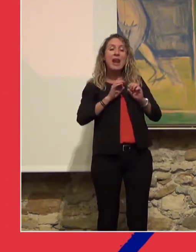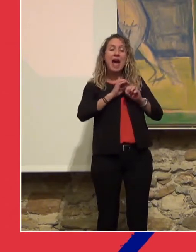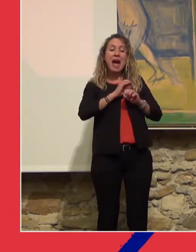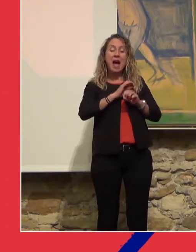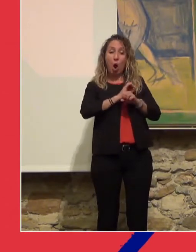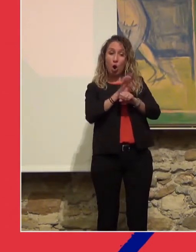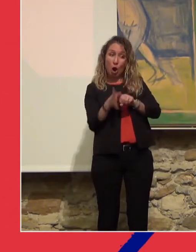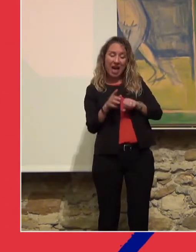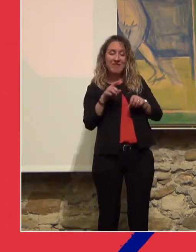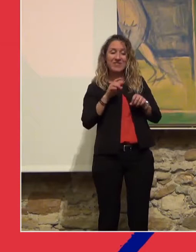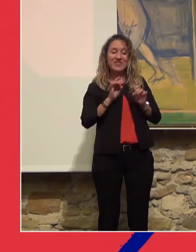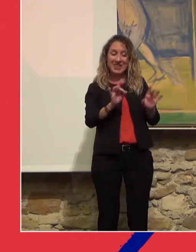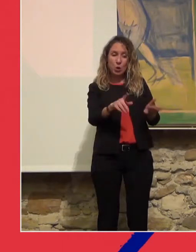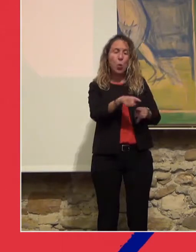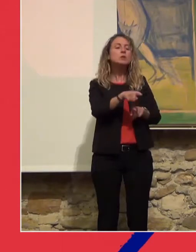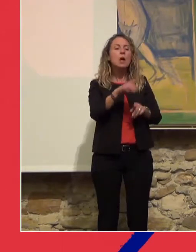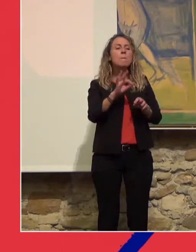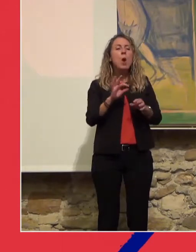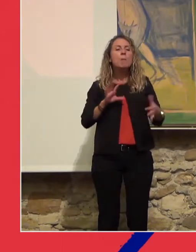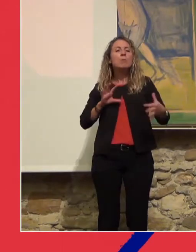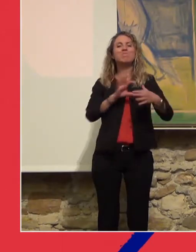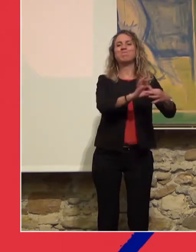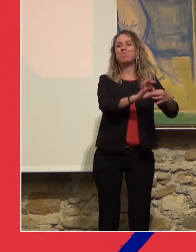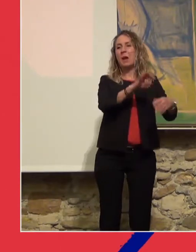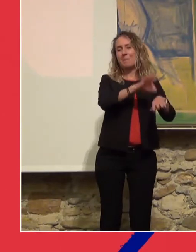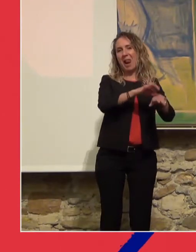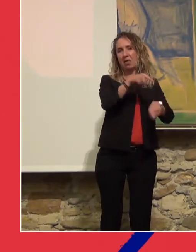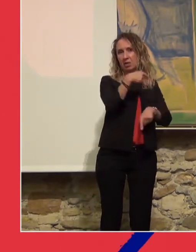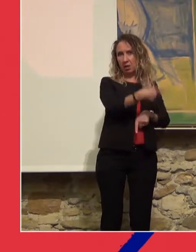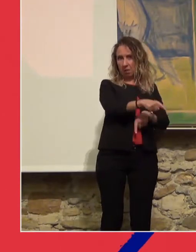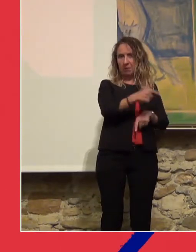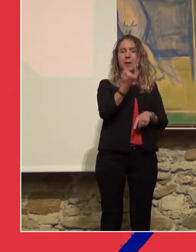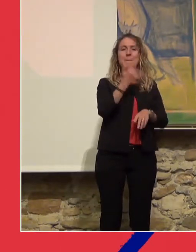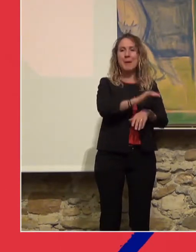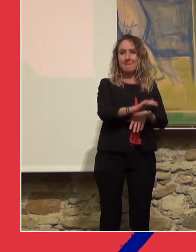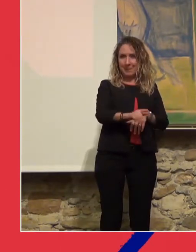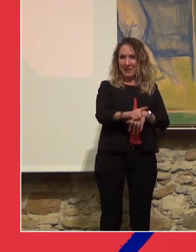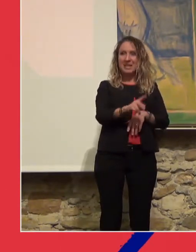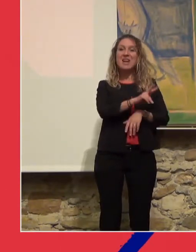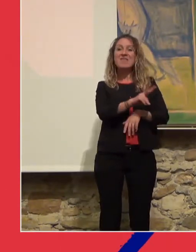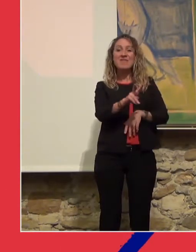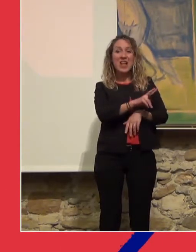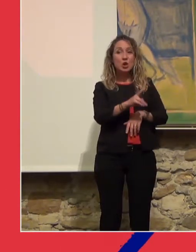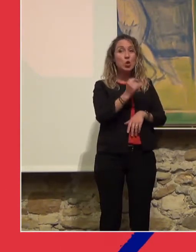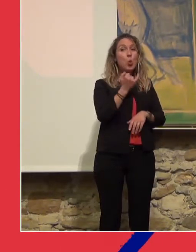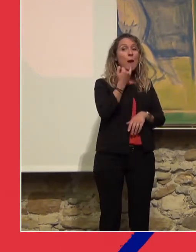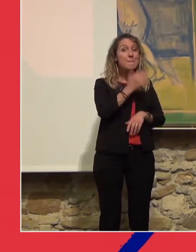curati a Bergamo per sindrome di Kawasaki sono guariti con l'aspirinetta.